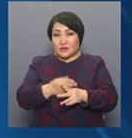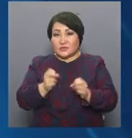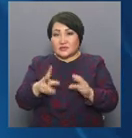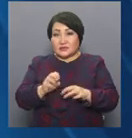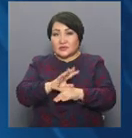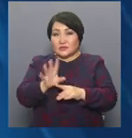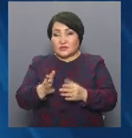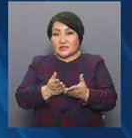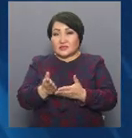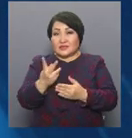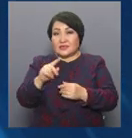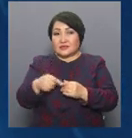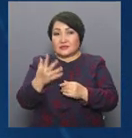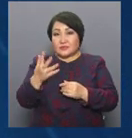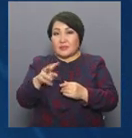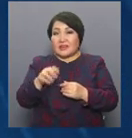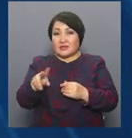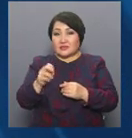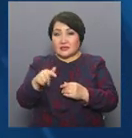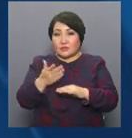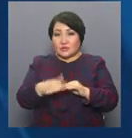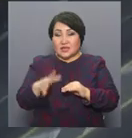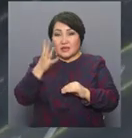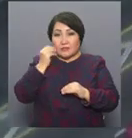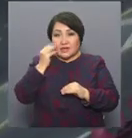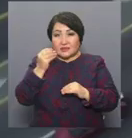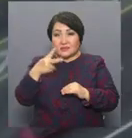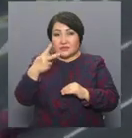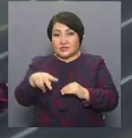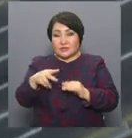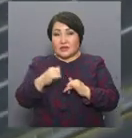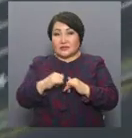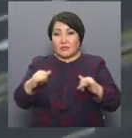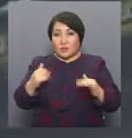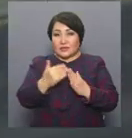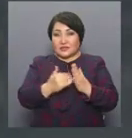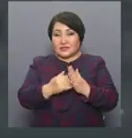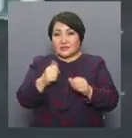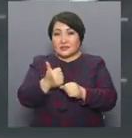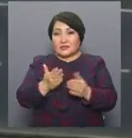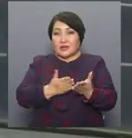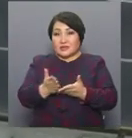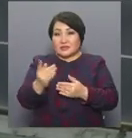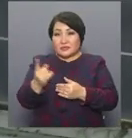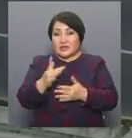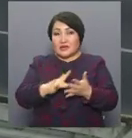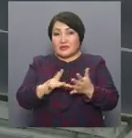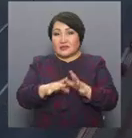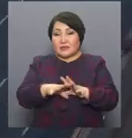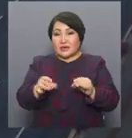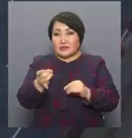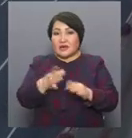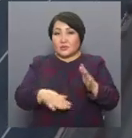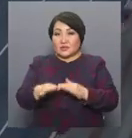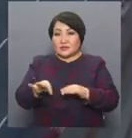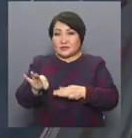саласына 2,5 миллиард теңге бөлінеді. Алматы 2020 даму бағдарламасының негізгі бағыттарының бірі қаланың барлық аудандарының бірдей